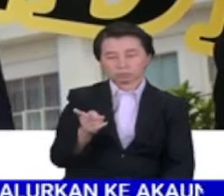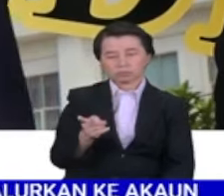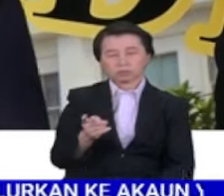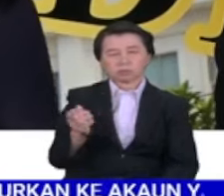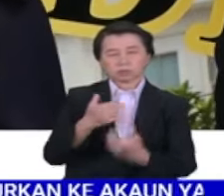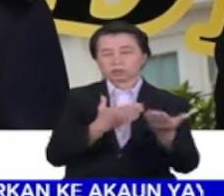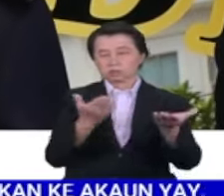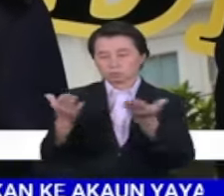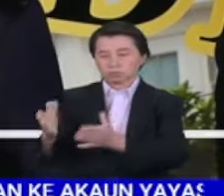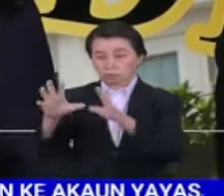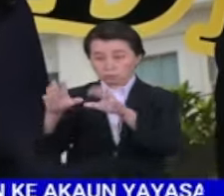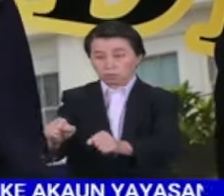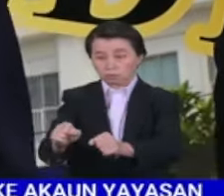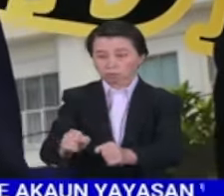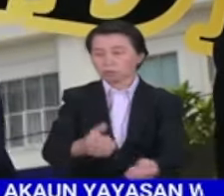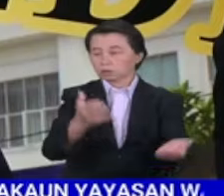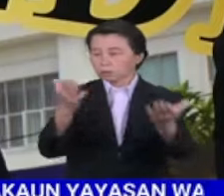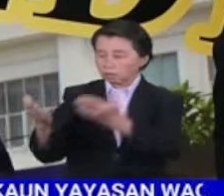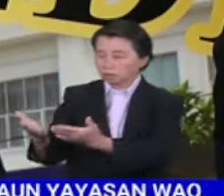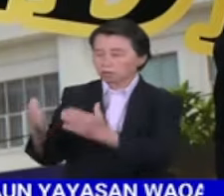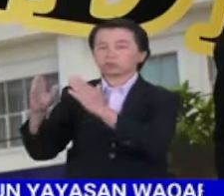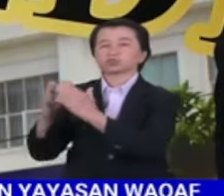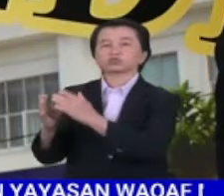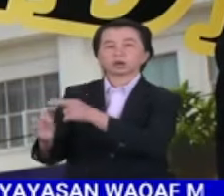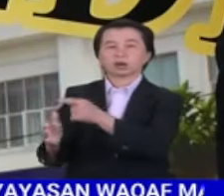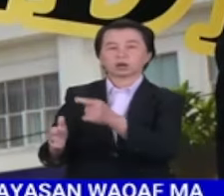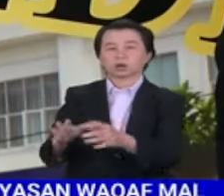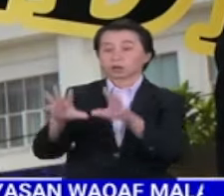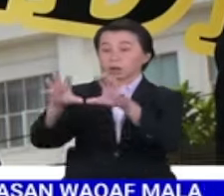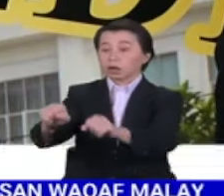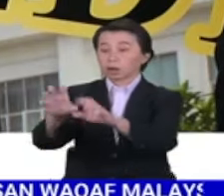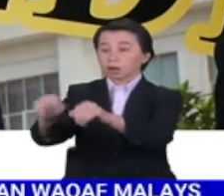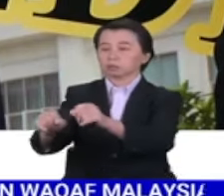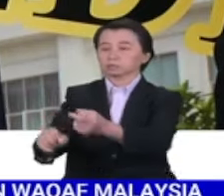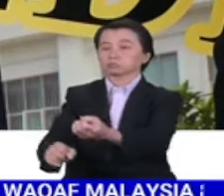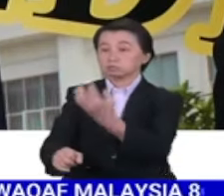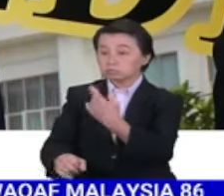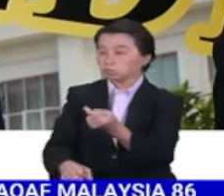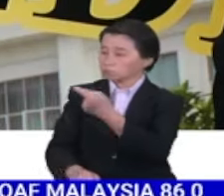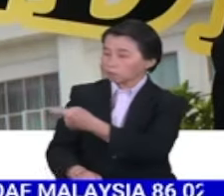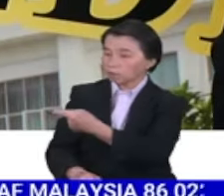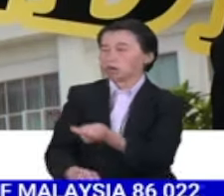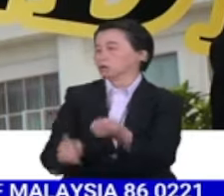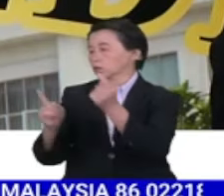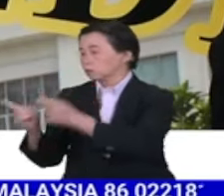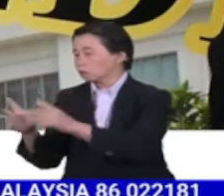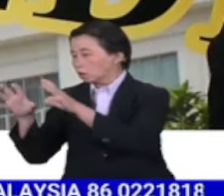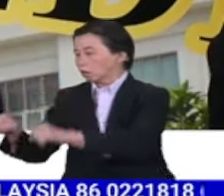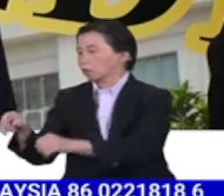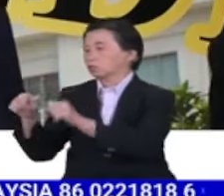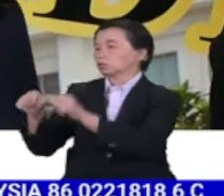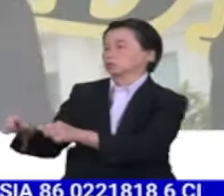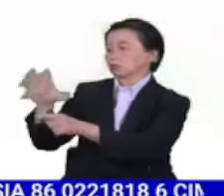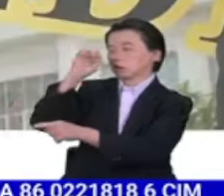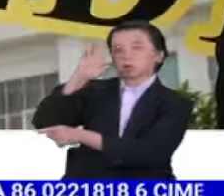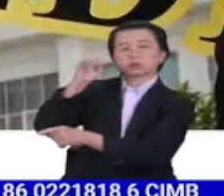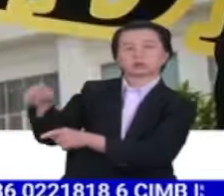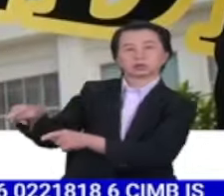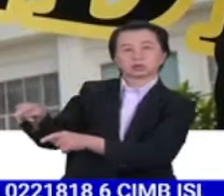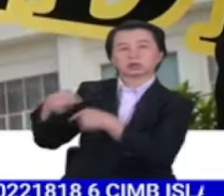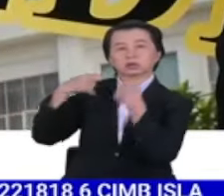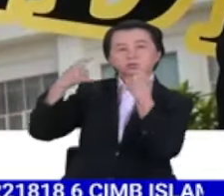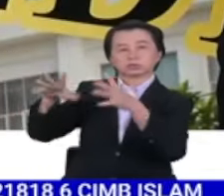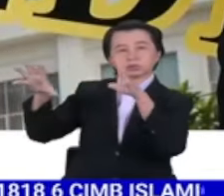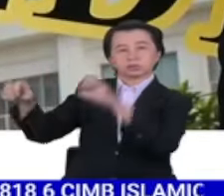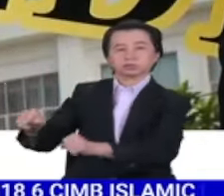kepada sebuah rumah kediaman sebuah rumah kedai yang didiami oleh laki tersebut